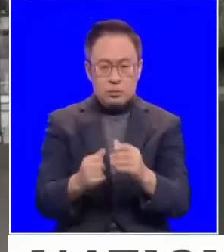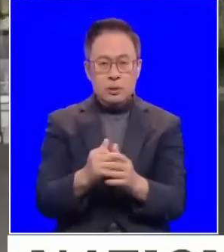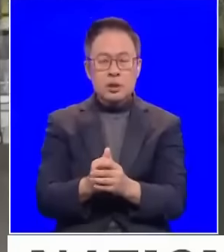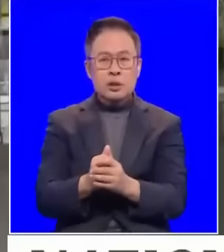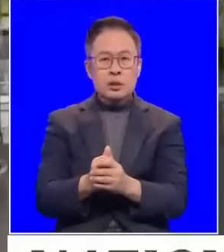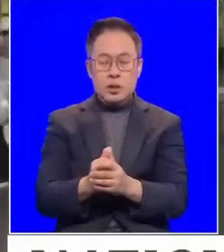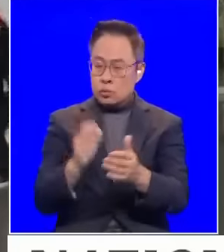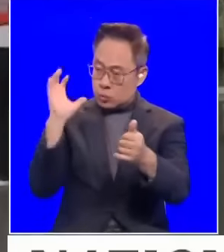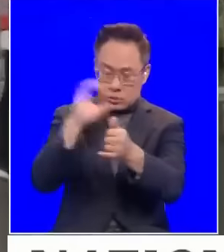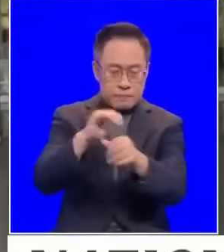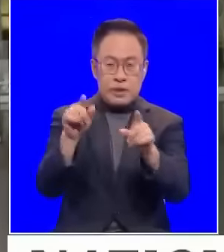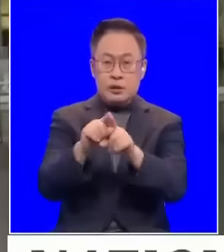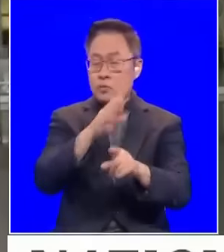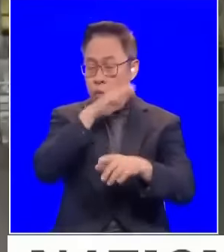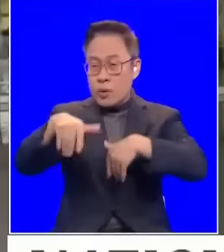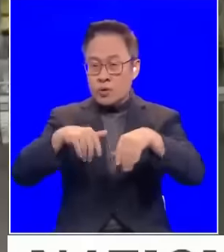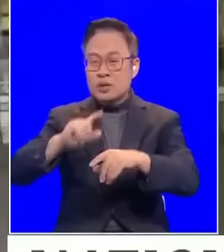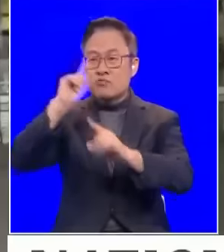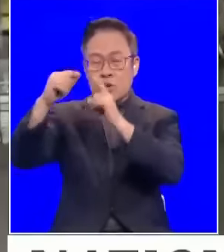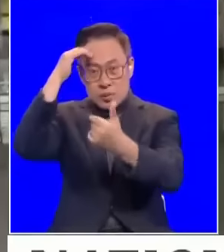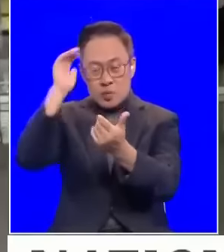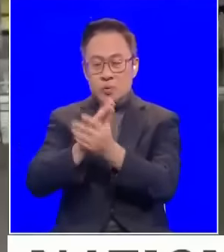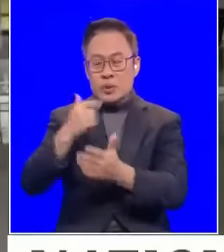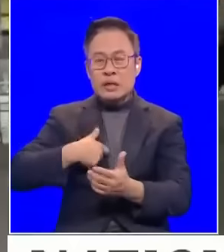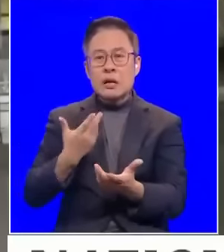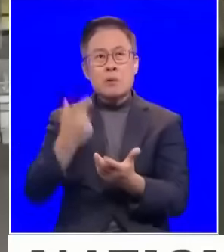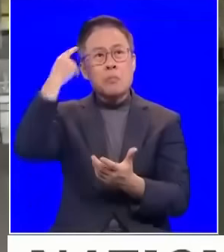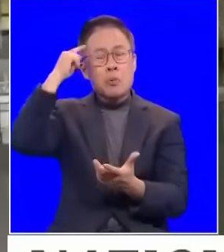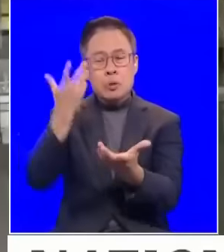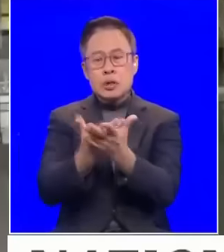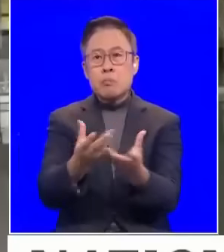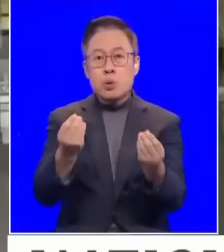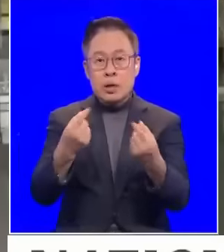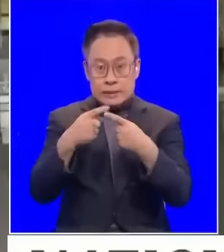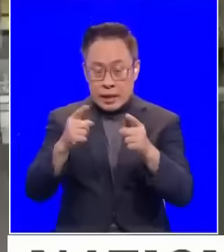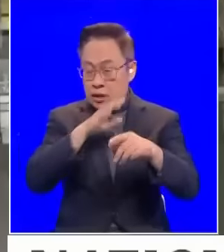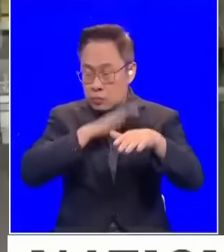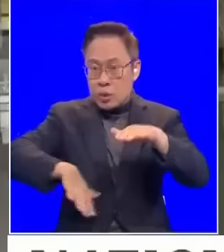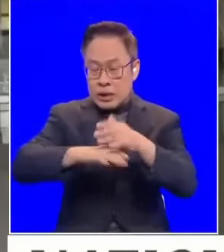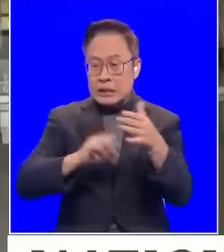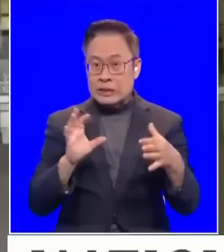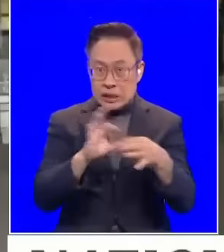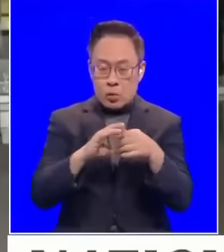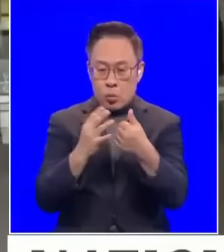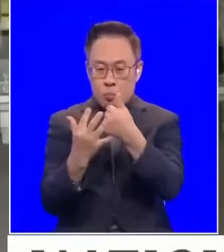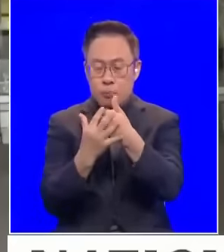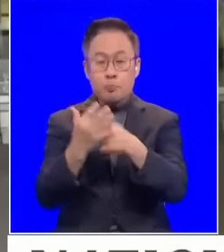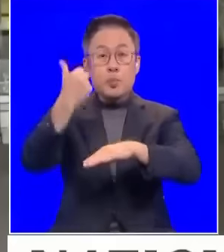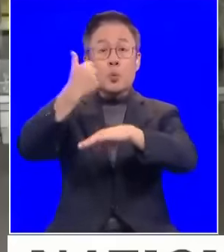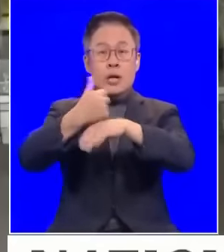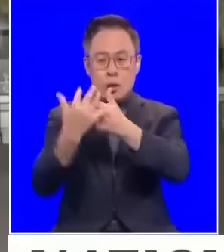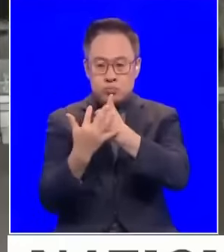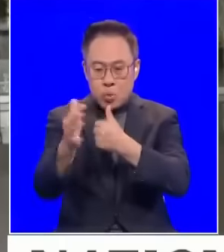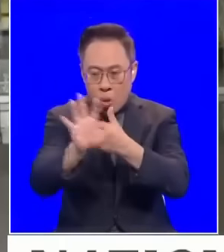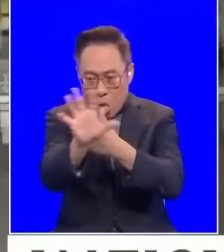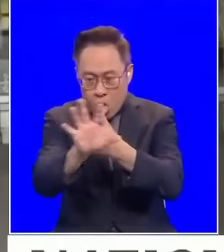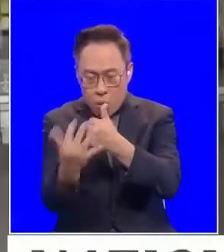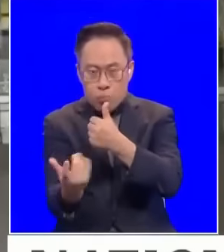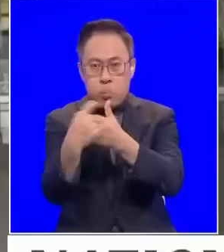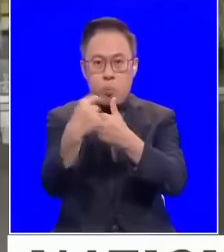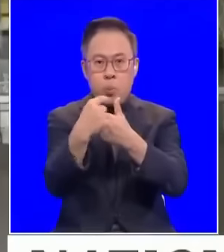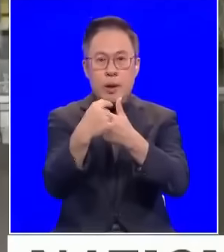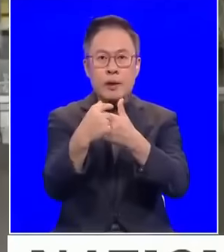าได้นะคะอันนี้ทางผบ.ตร.นั้นนะคะก็เป็นผู้ที่แถลงข่าวด้วยตัวเองขณะเดียวกันนะคะความคืบหน้าในกรณีการตรวจสอบคลิปเสียงต